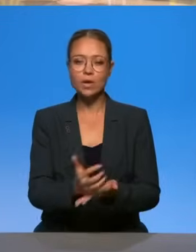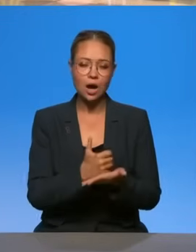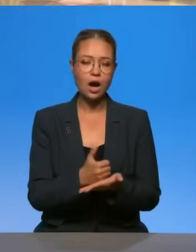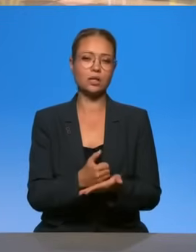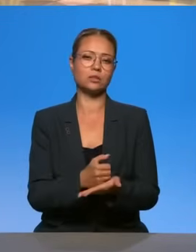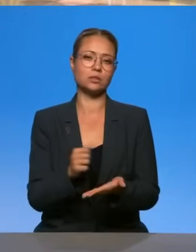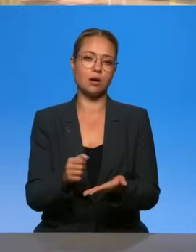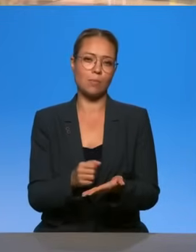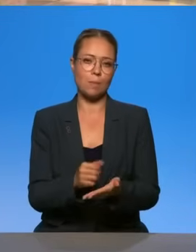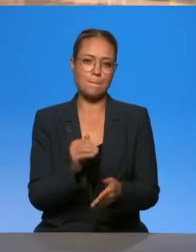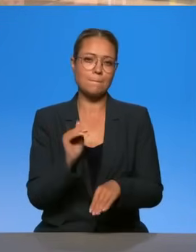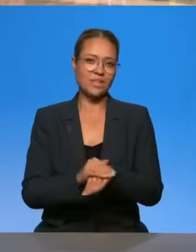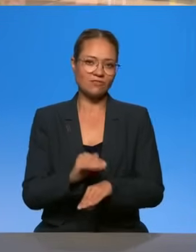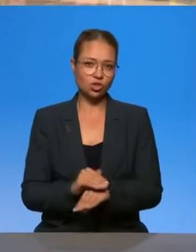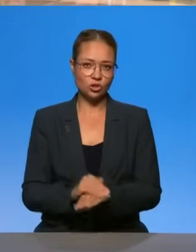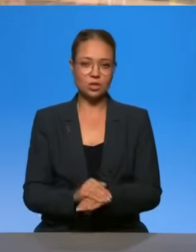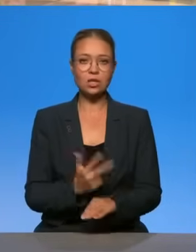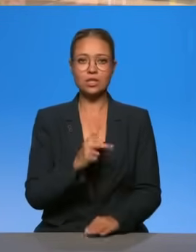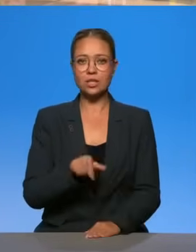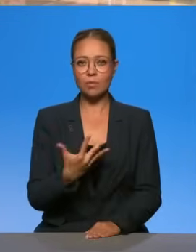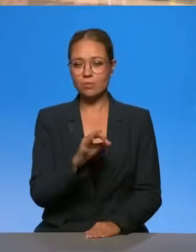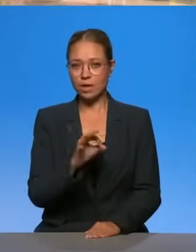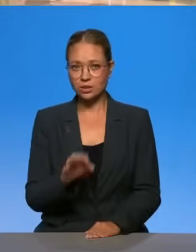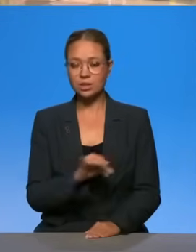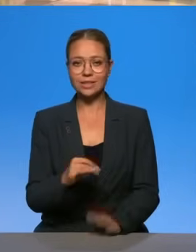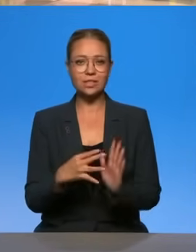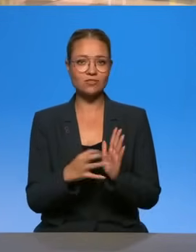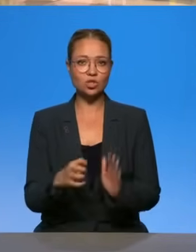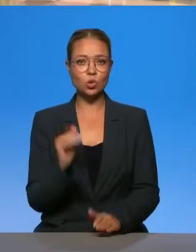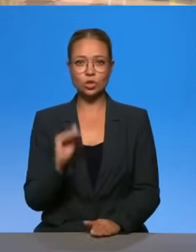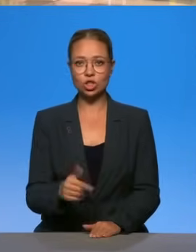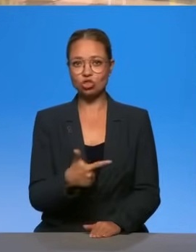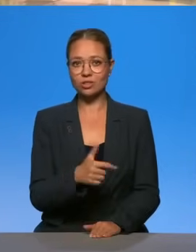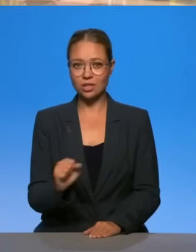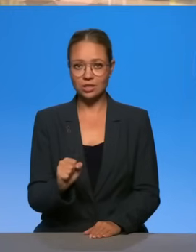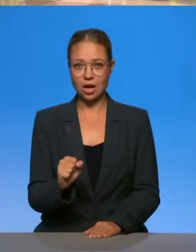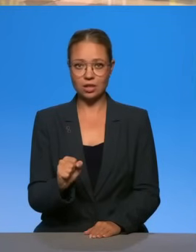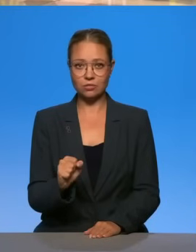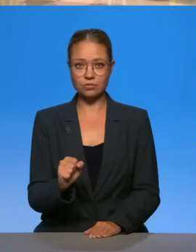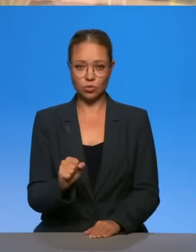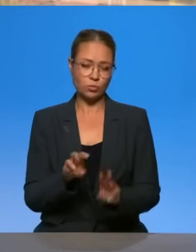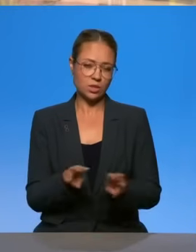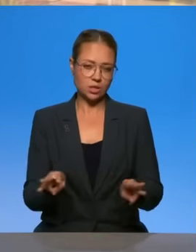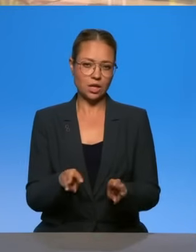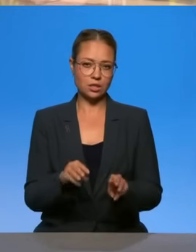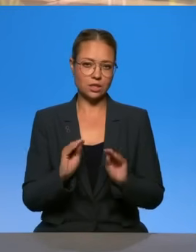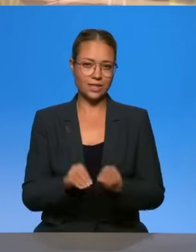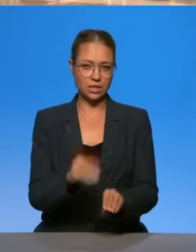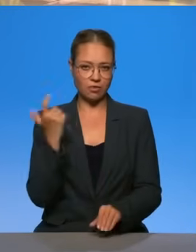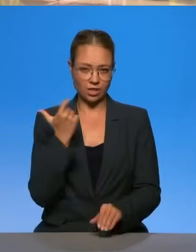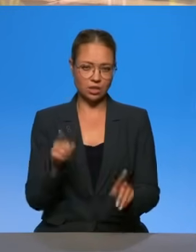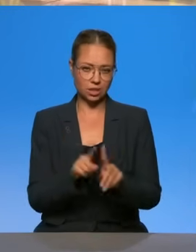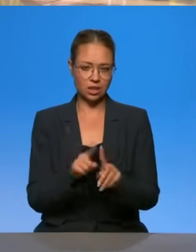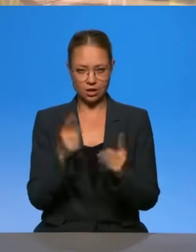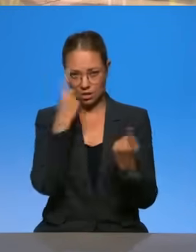3-5% и 900 тысяч гектаров Министерство сельского хозяйства заявляет. Это там